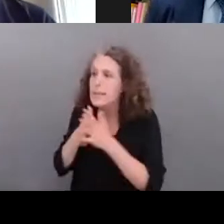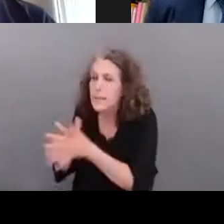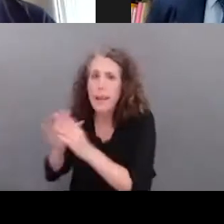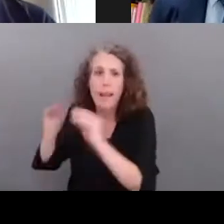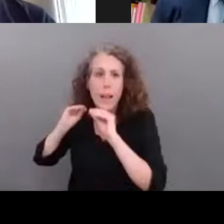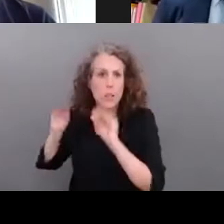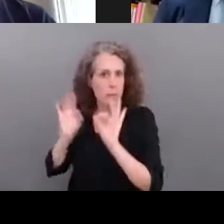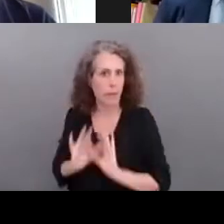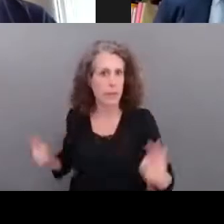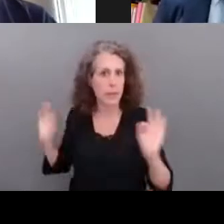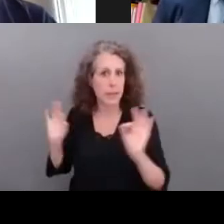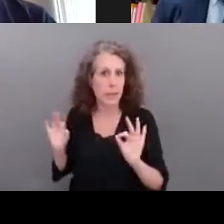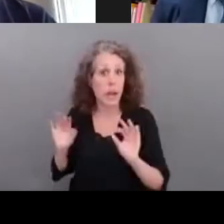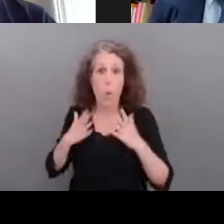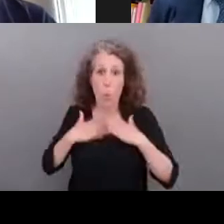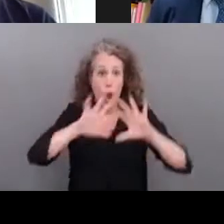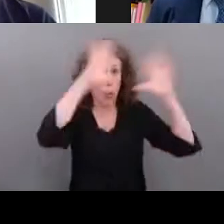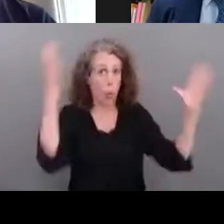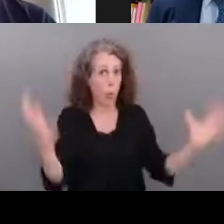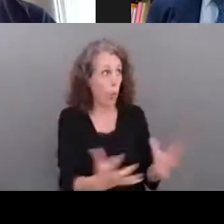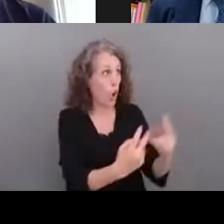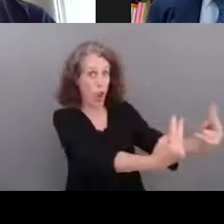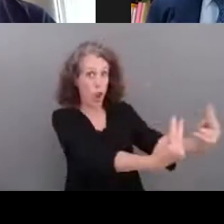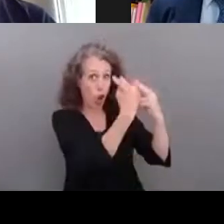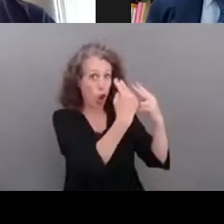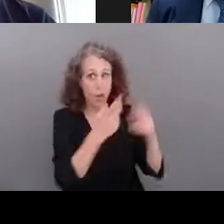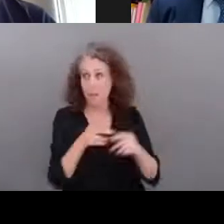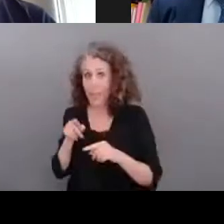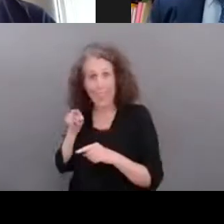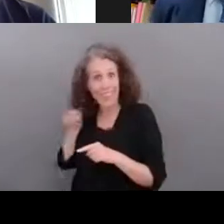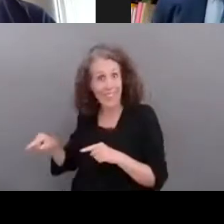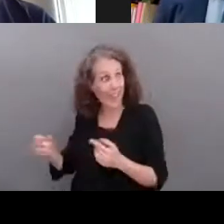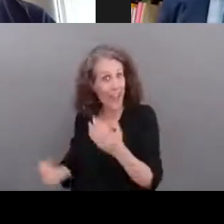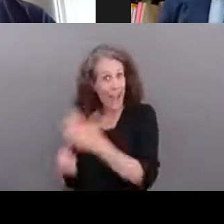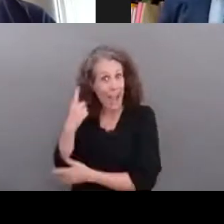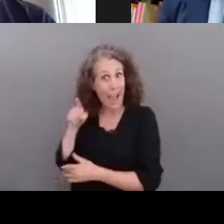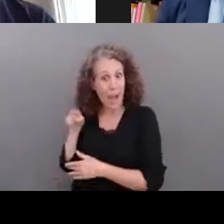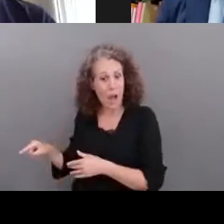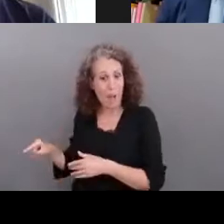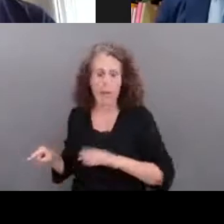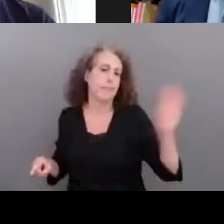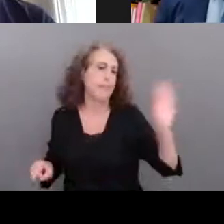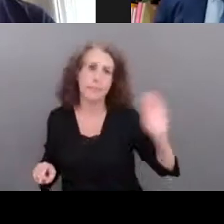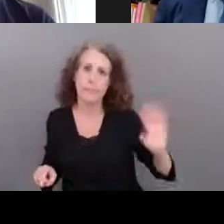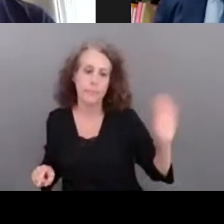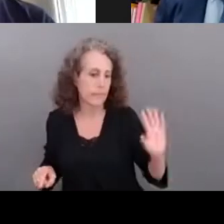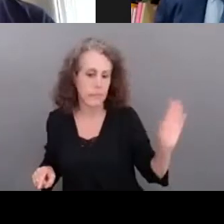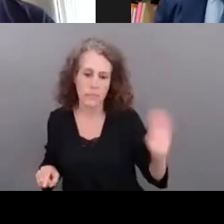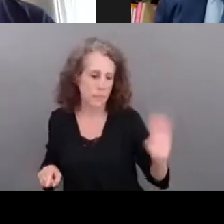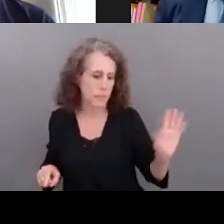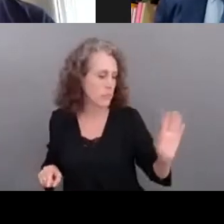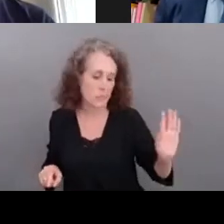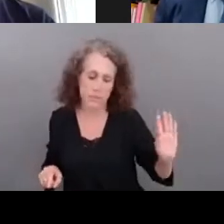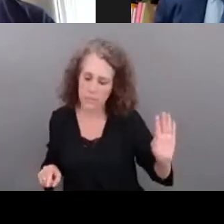mentale. Dès lors, je pense que cet exemple doit être un avertissement pour le monde entier. Ce système ne